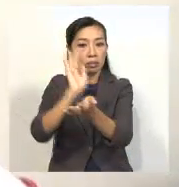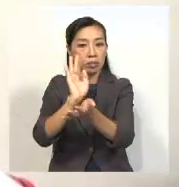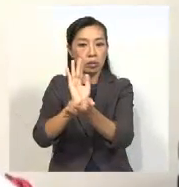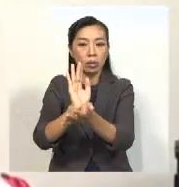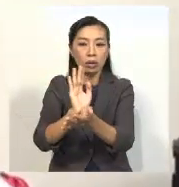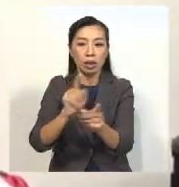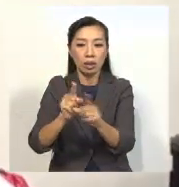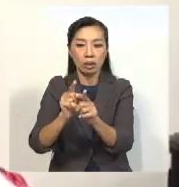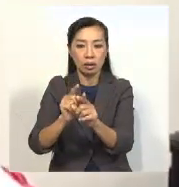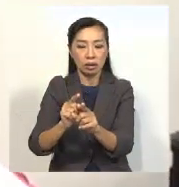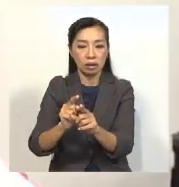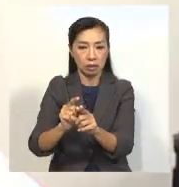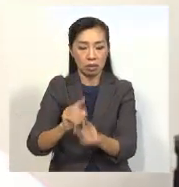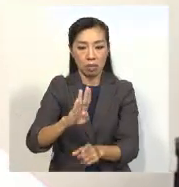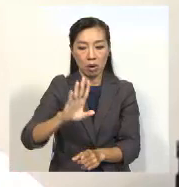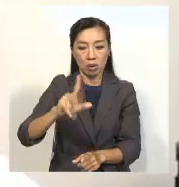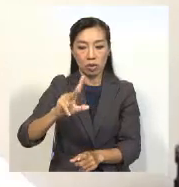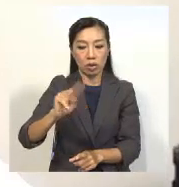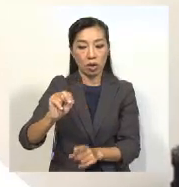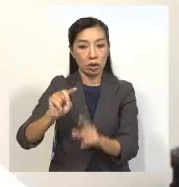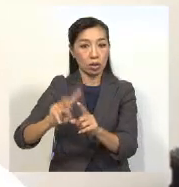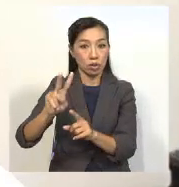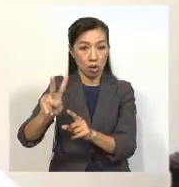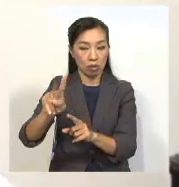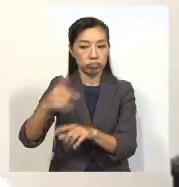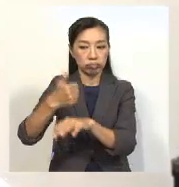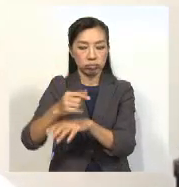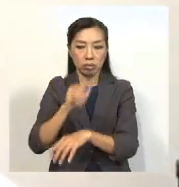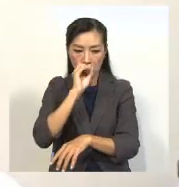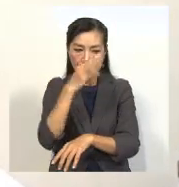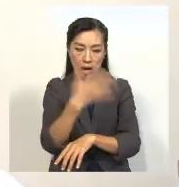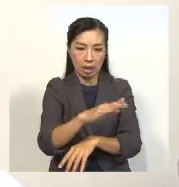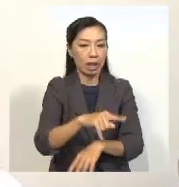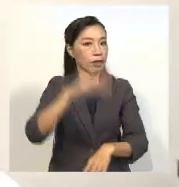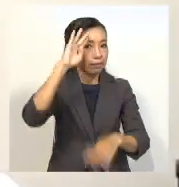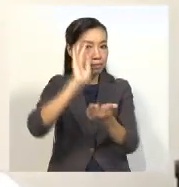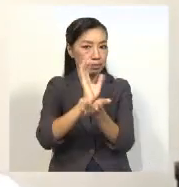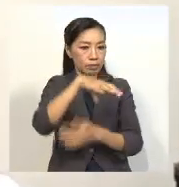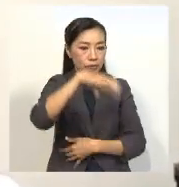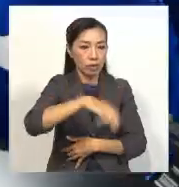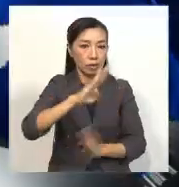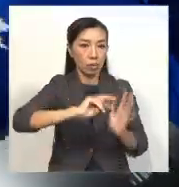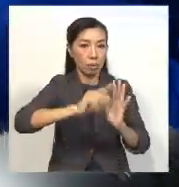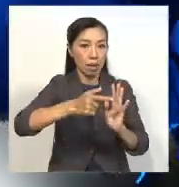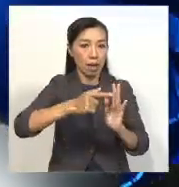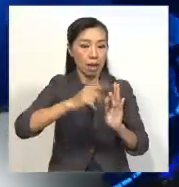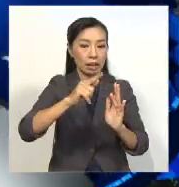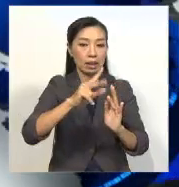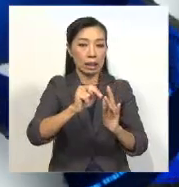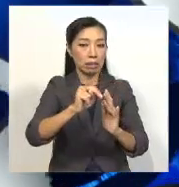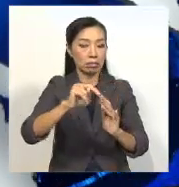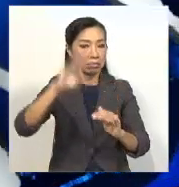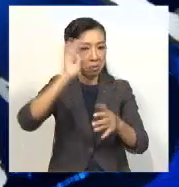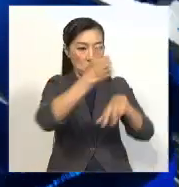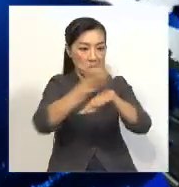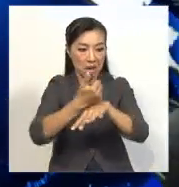วิสุทธิ์ผู้บังคับการตำรวจนครบาล2ตอนนี้มีคำสั่งให้5นายตำรวจสถานีตำรวจนครบาลบางเขนไปช่วย